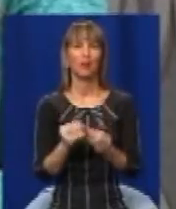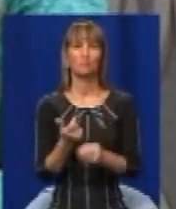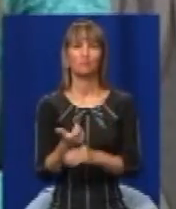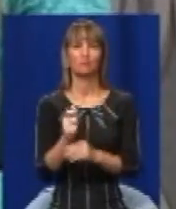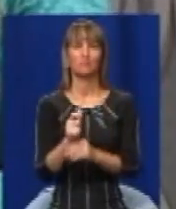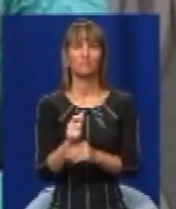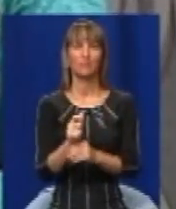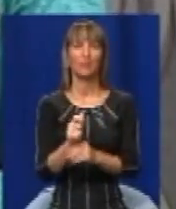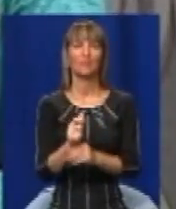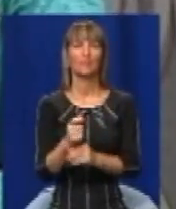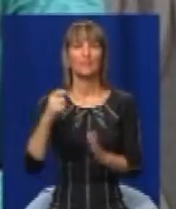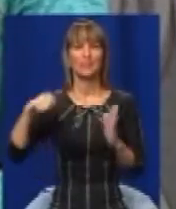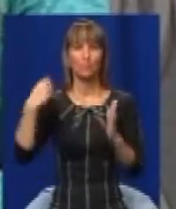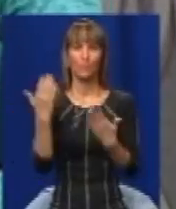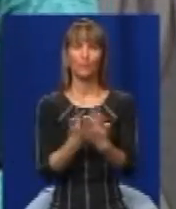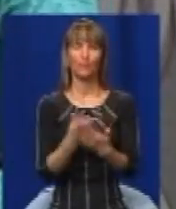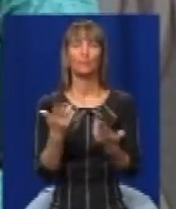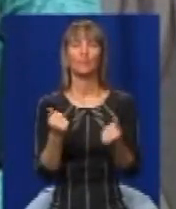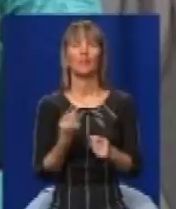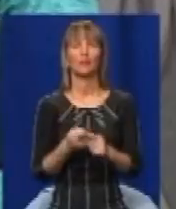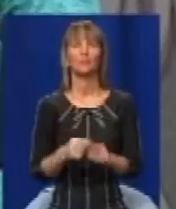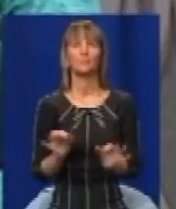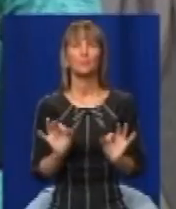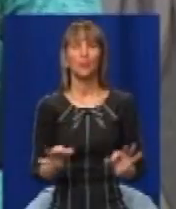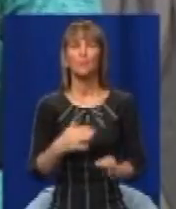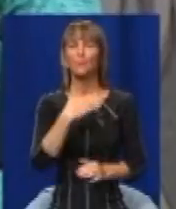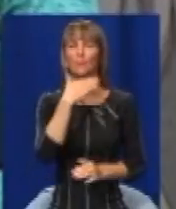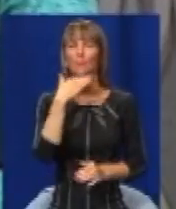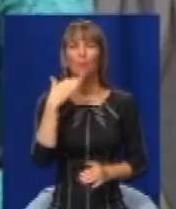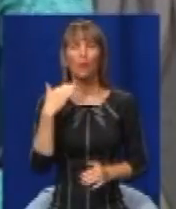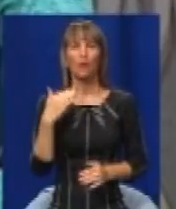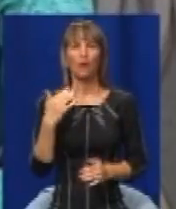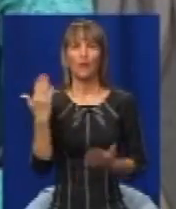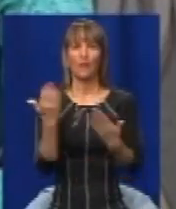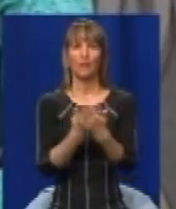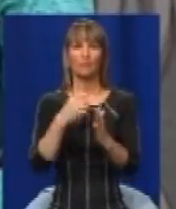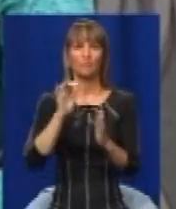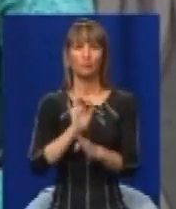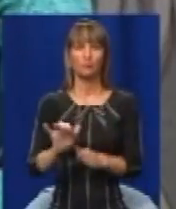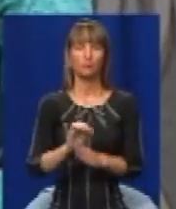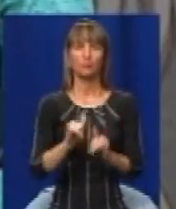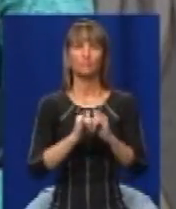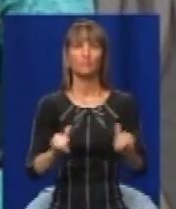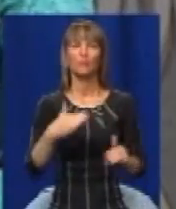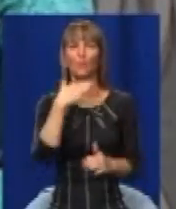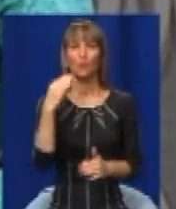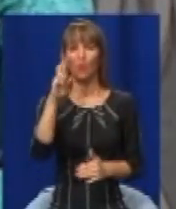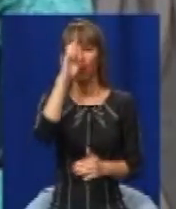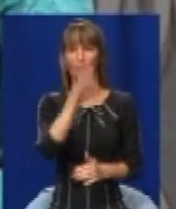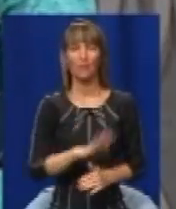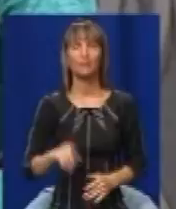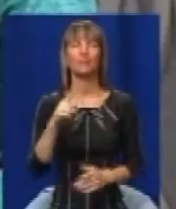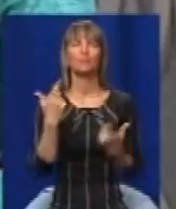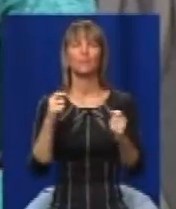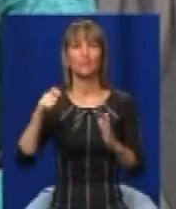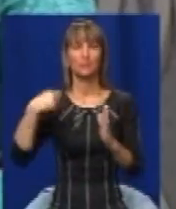знімають якісь певні фільми. Ну, це дійсно так. Дуже багато взагалі кіновиробництво воно поширене у багатьох країнах, і там, де знімають